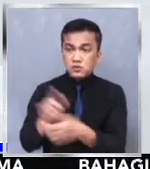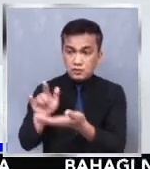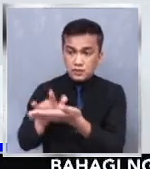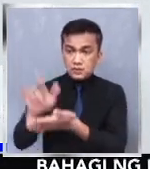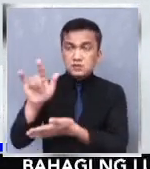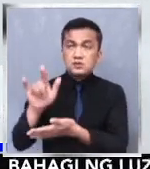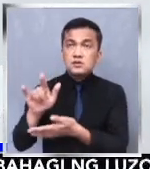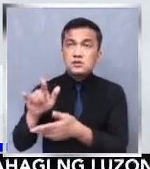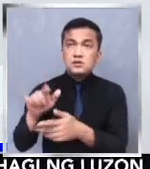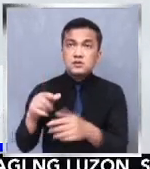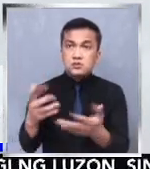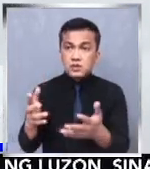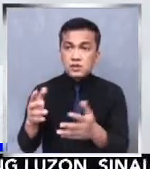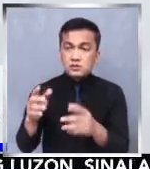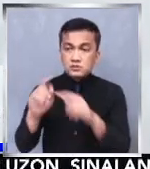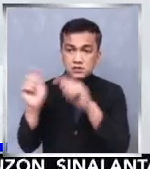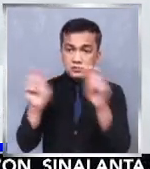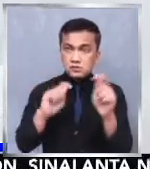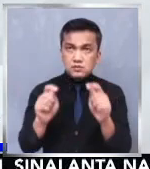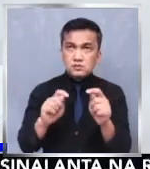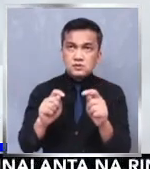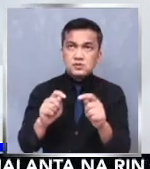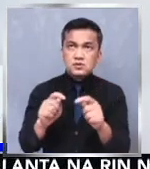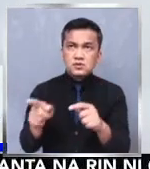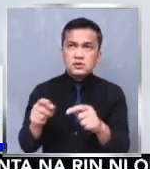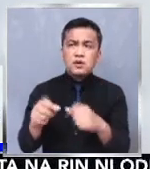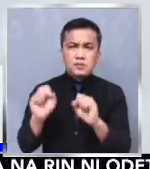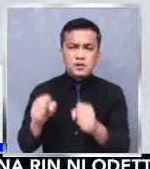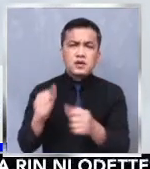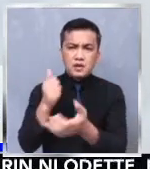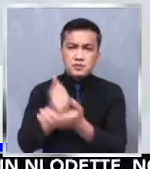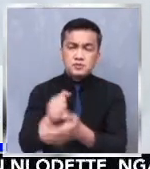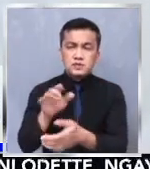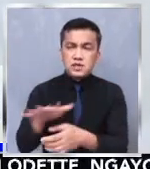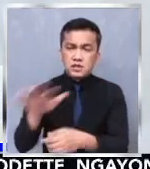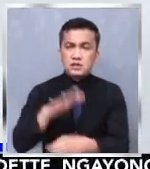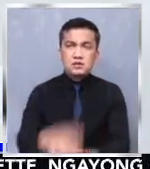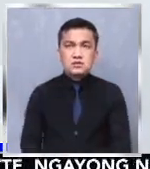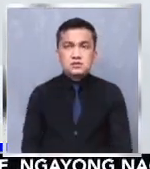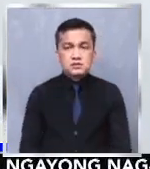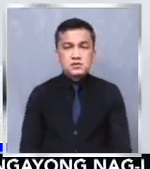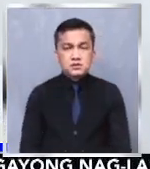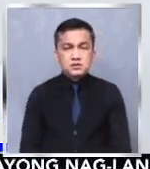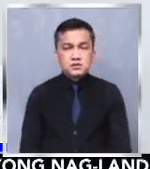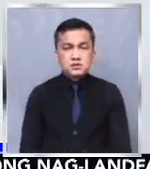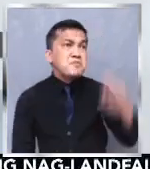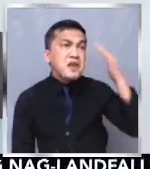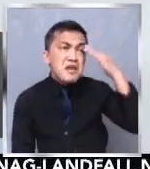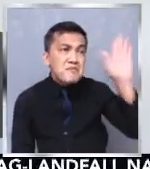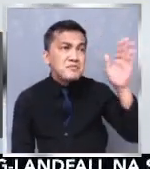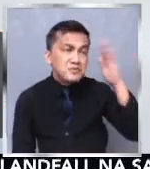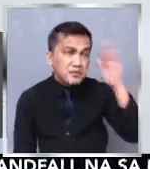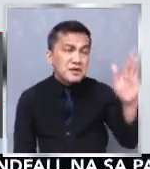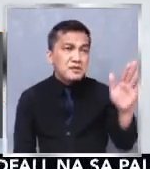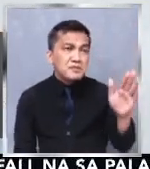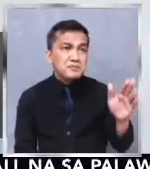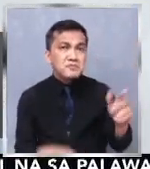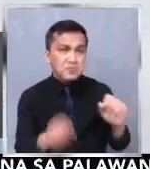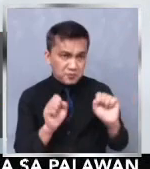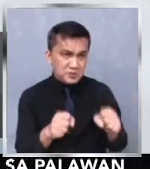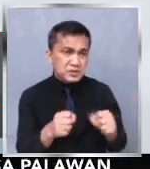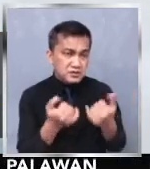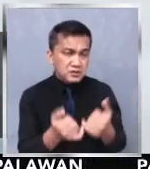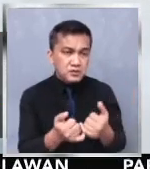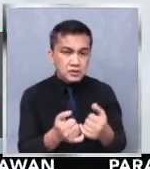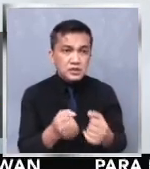bagyo, nagpa-approve naman po talaga sila. Cancel kami, sir. Oo. Hindi pa alam kung may flight ba kayo o wala. Ilang araw na kayo dyan?